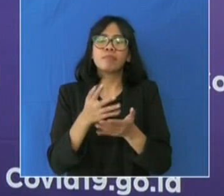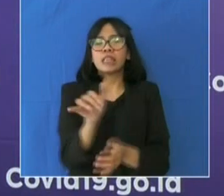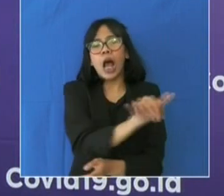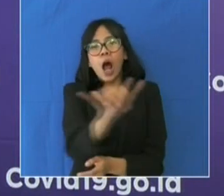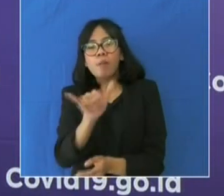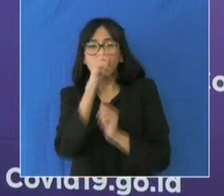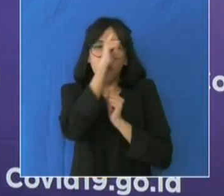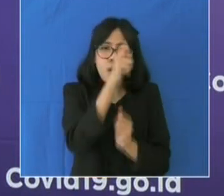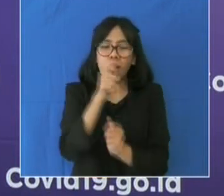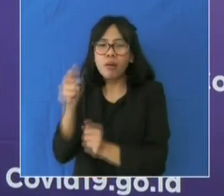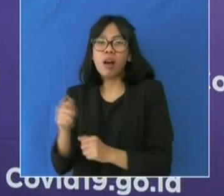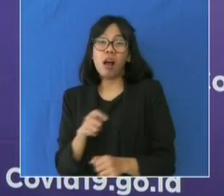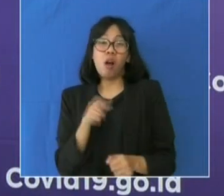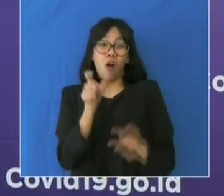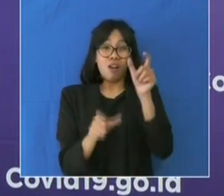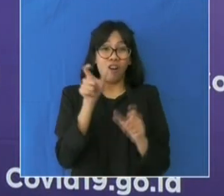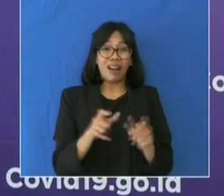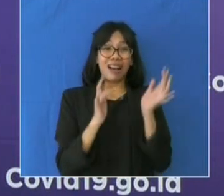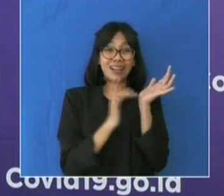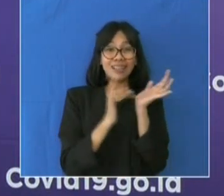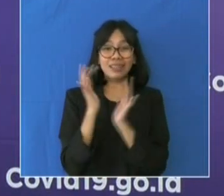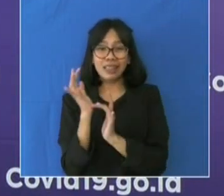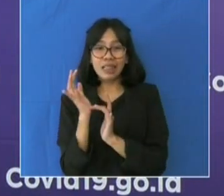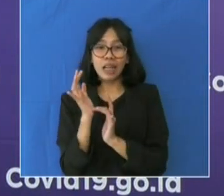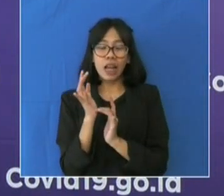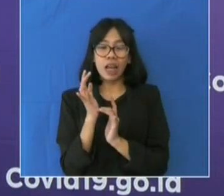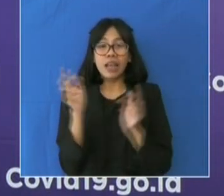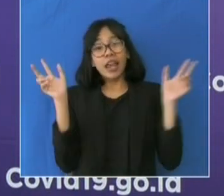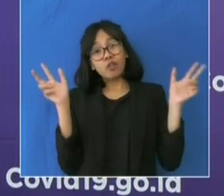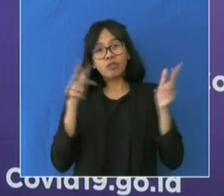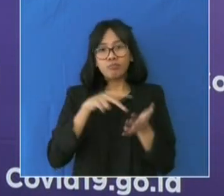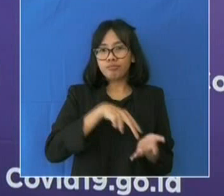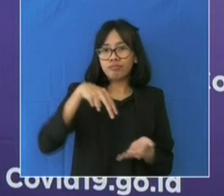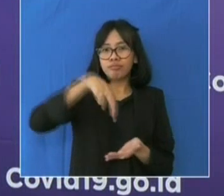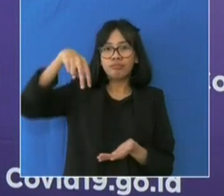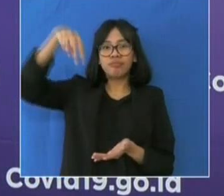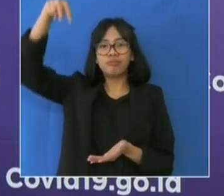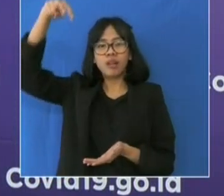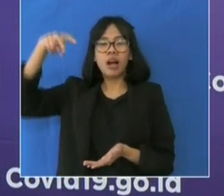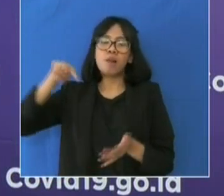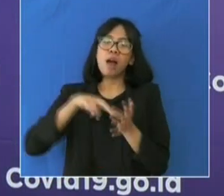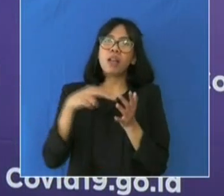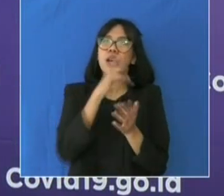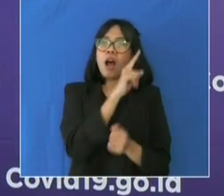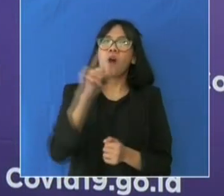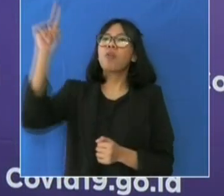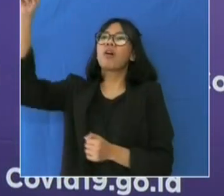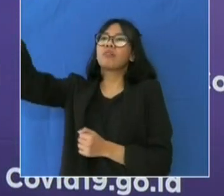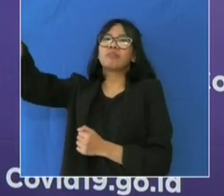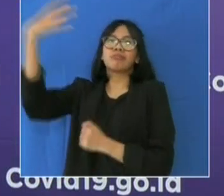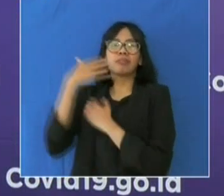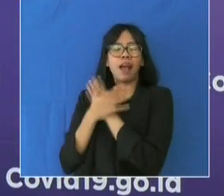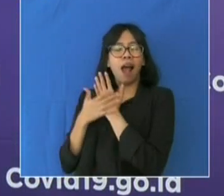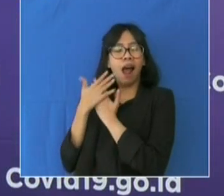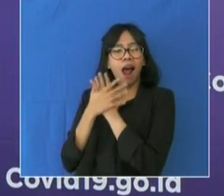sesama bagi orang Kristen kebangkitan Kristus menegaskan betapa besar kasih Allah